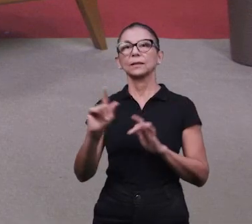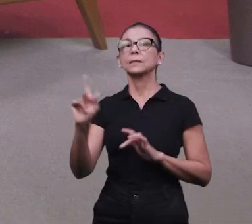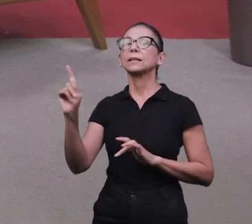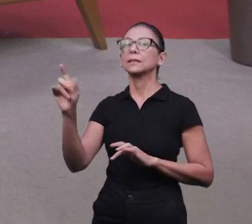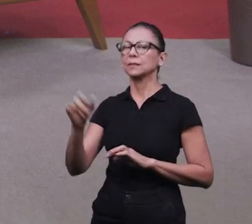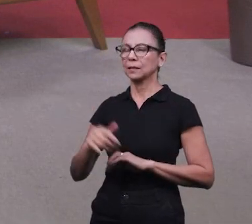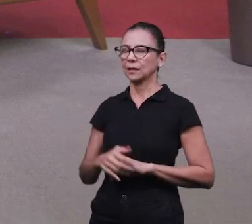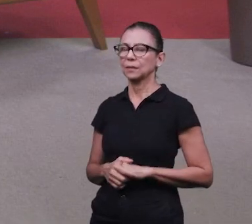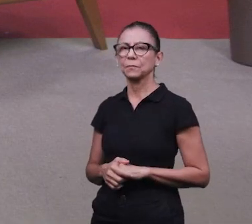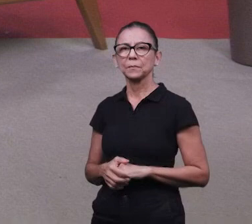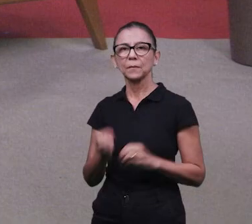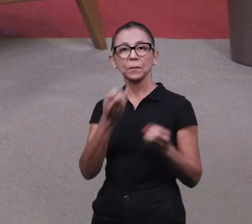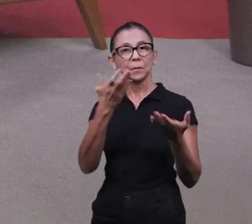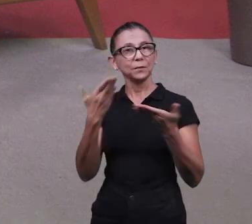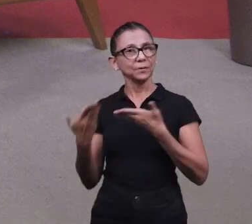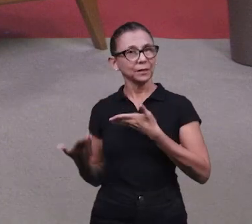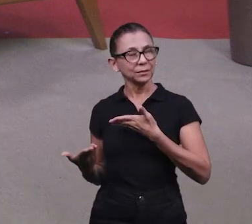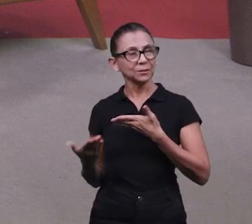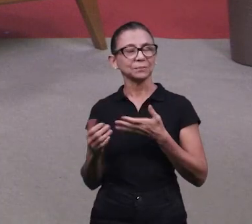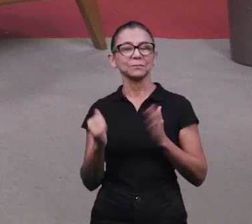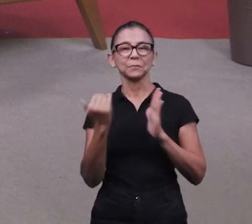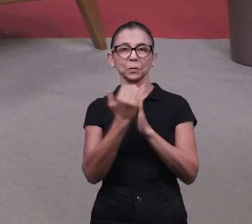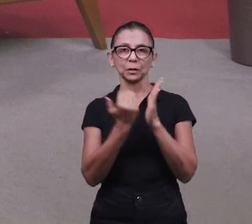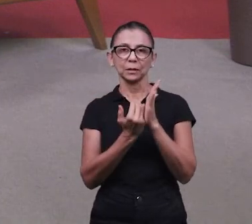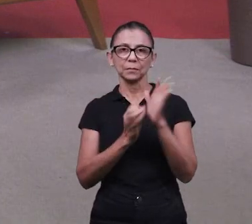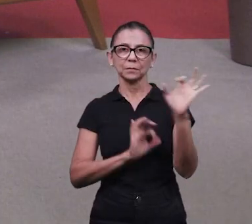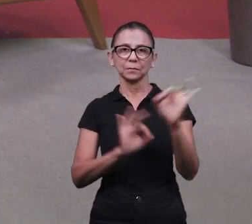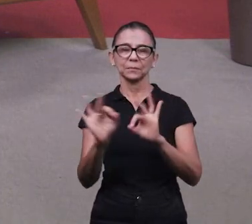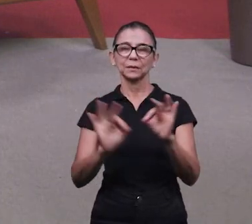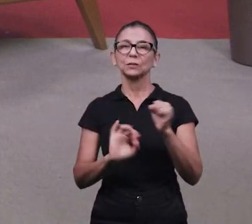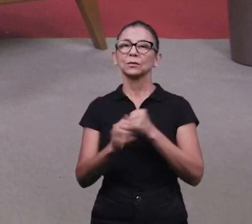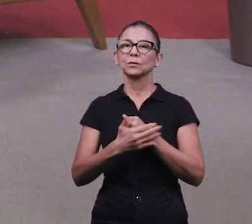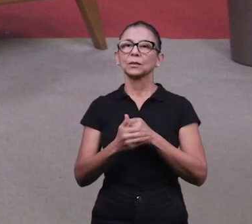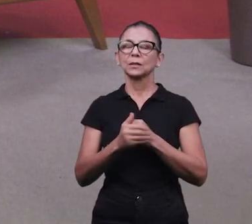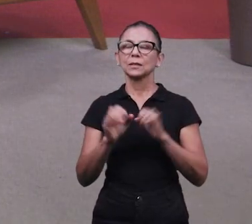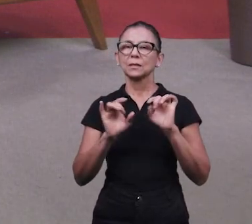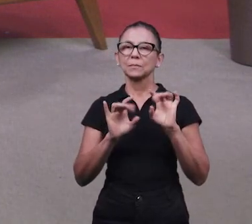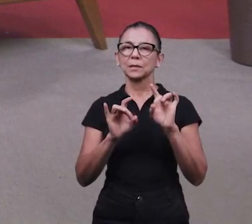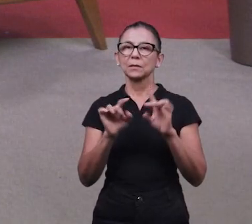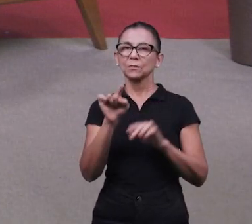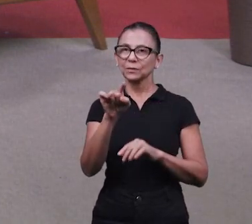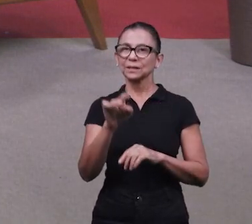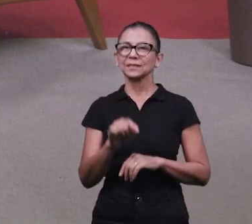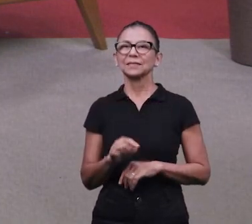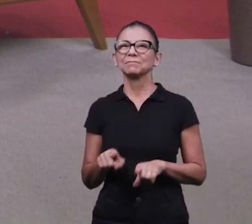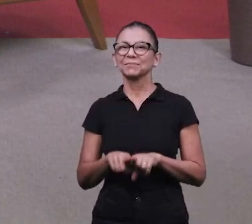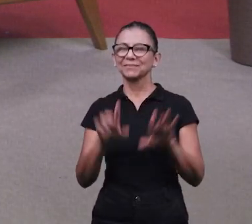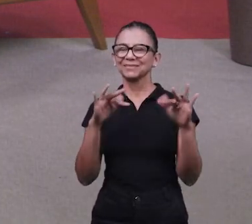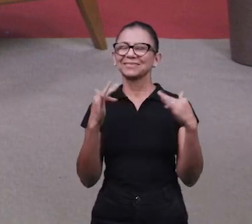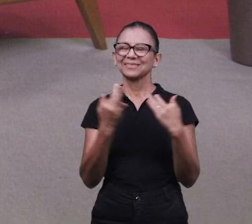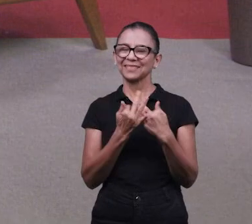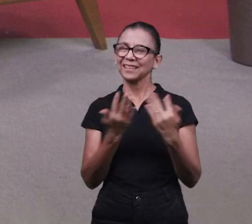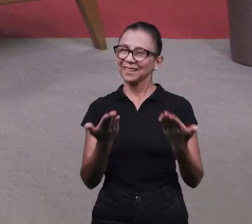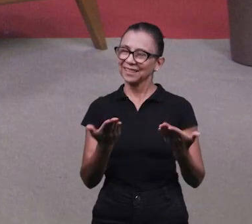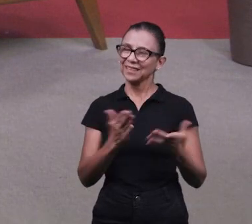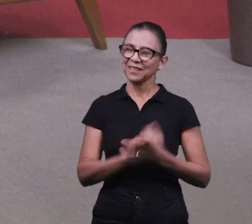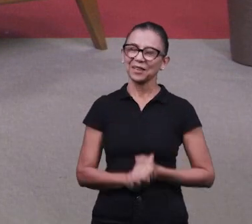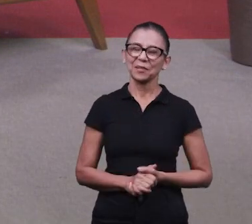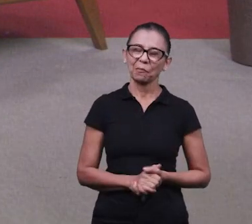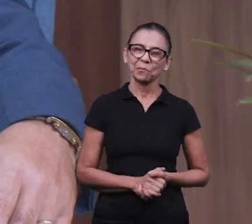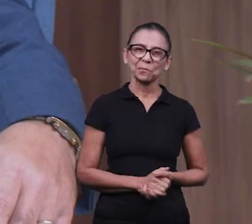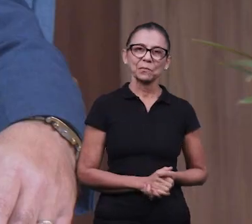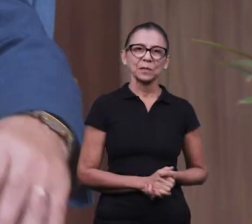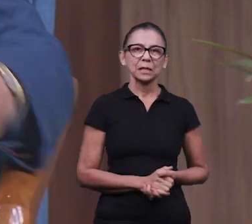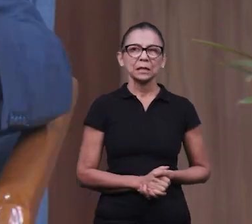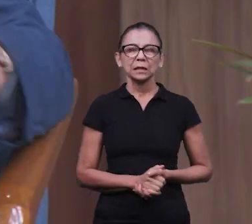de la programmation en annonçant l'Évangile éternel. Soyez bienvenus à cette programmation qui est préparée avec tout le soin, spécialement pour vous